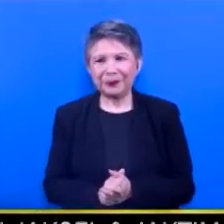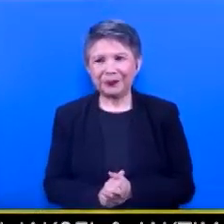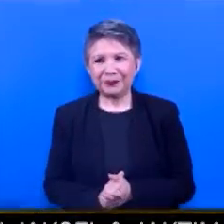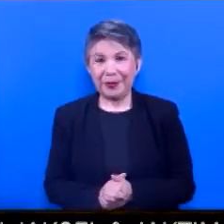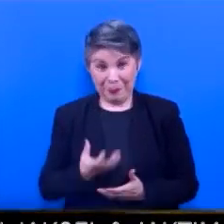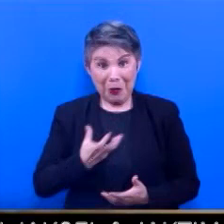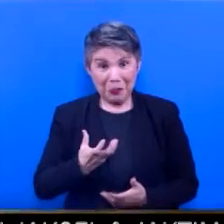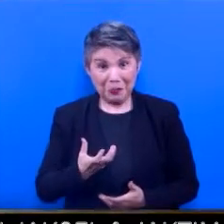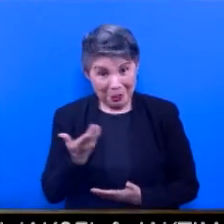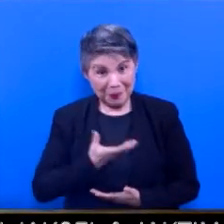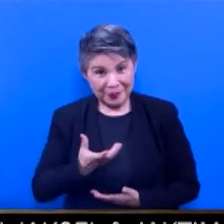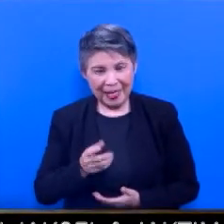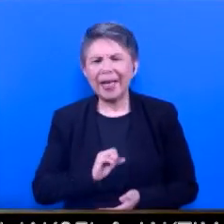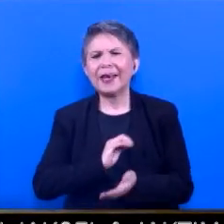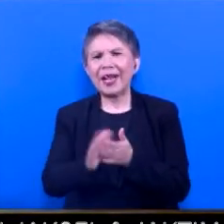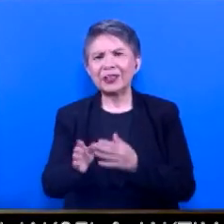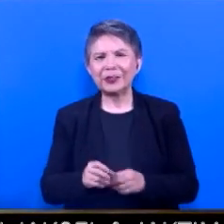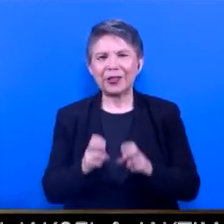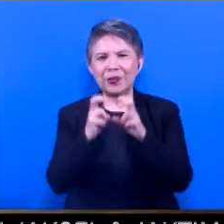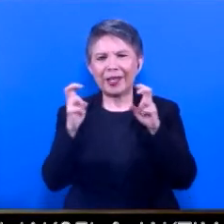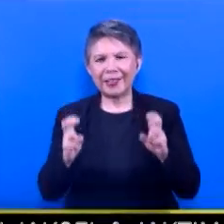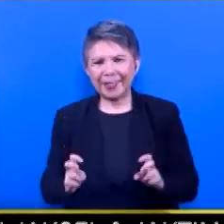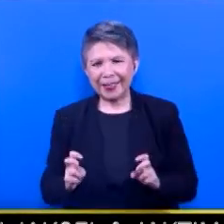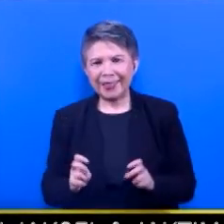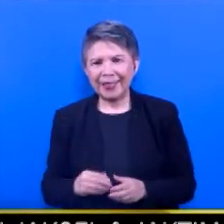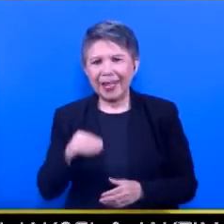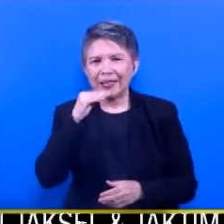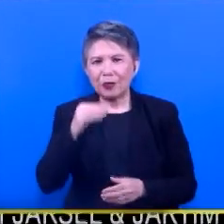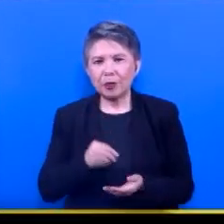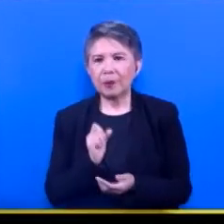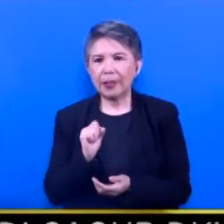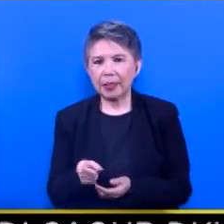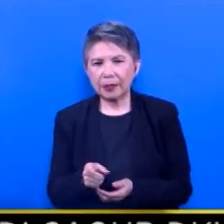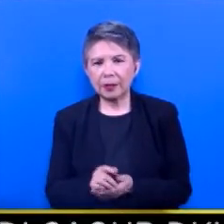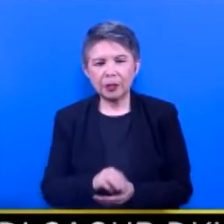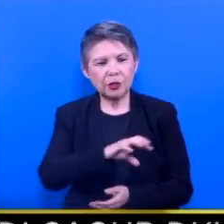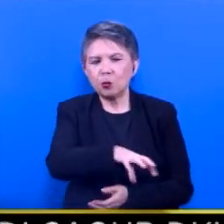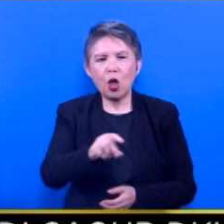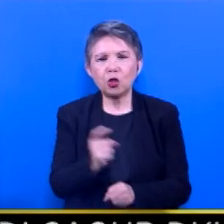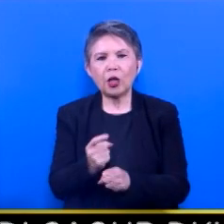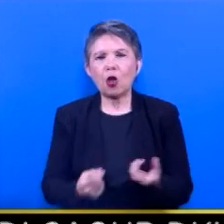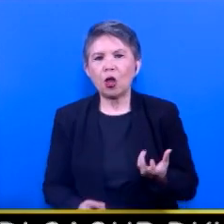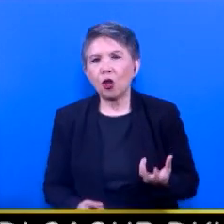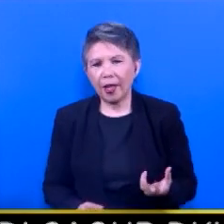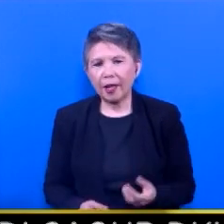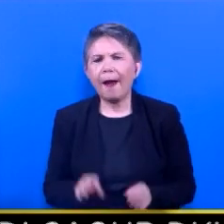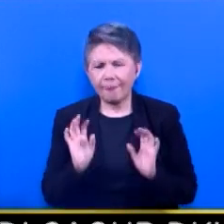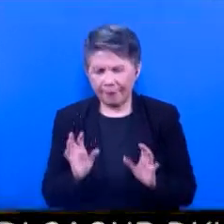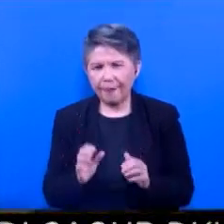Pengen ya? Langsung saja meluncur ke Kota Kediri. Tahu ini bisa dibeli hampir di semua toko oleh-oleh di Kediri.